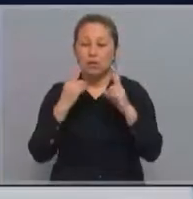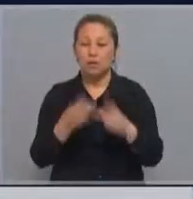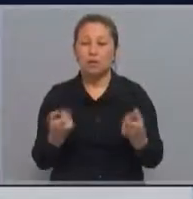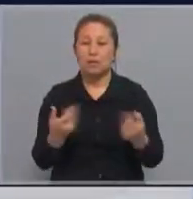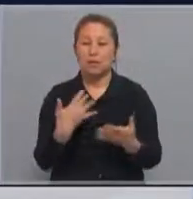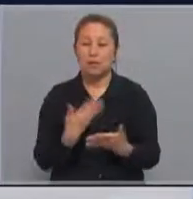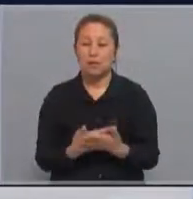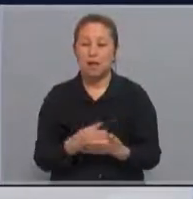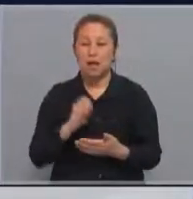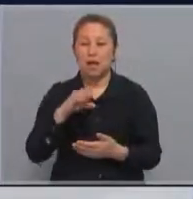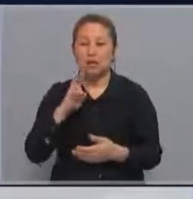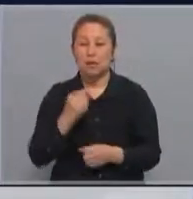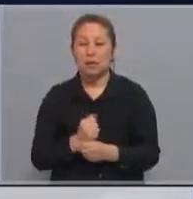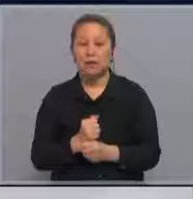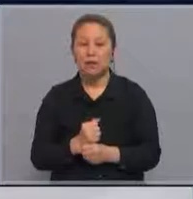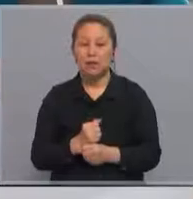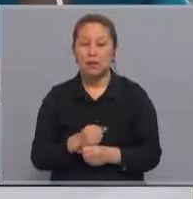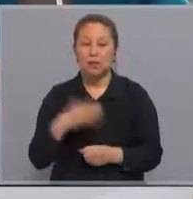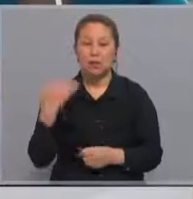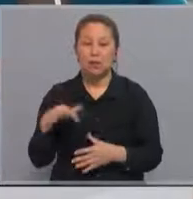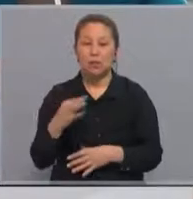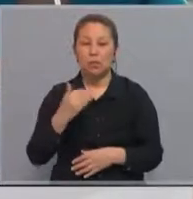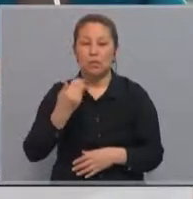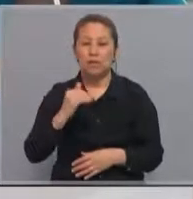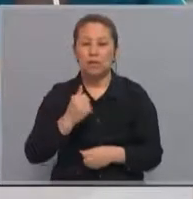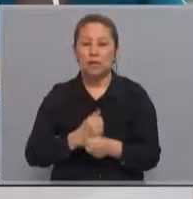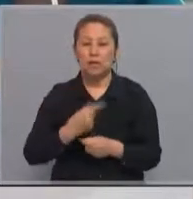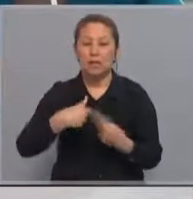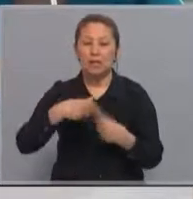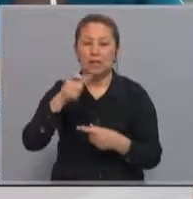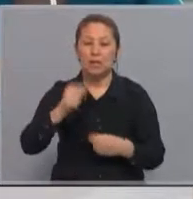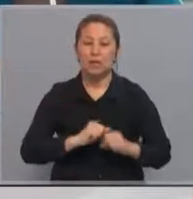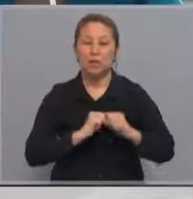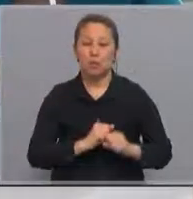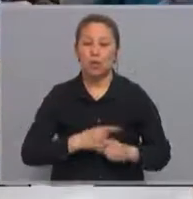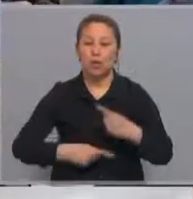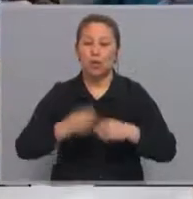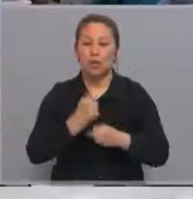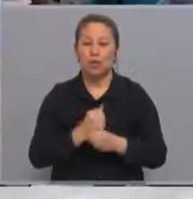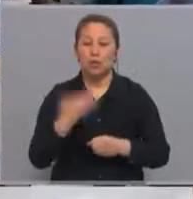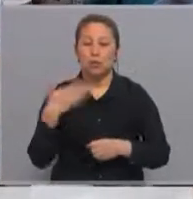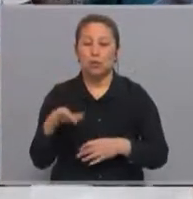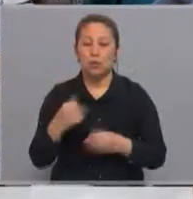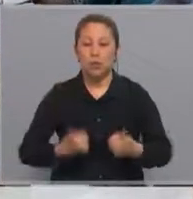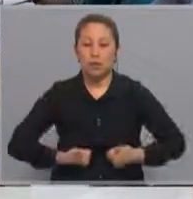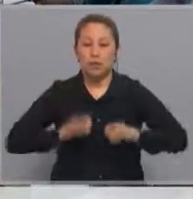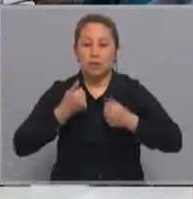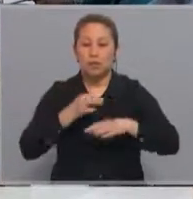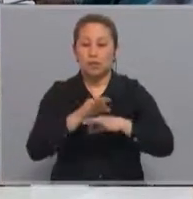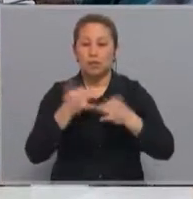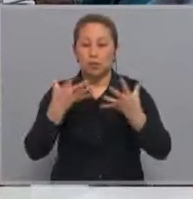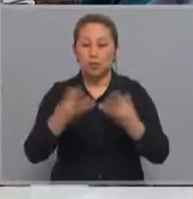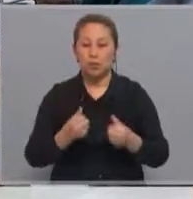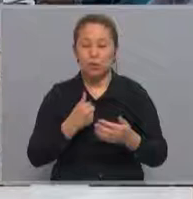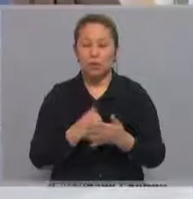емес. Атамекен ұлттық кәсіпкерлік палатасы Түркістан облыстық филиалы кәсіпкерлердің қорғанына айналғандай, Түркістан облыс мәртебесін алғаннан бүгінгі